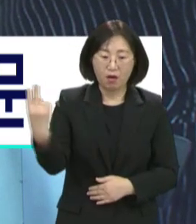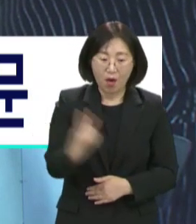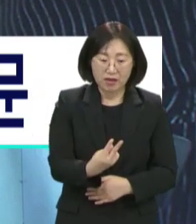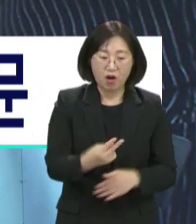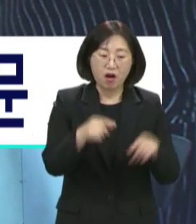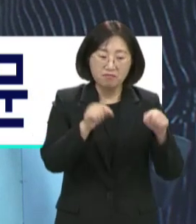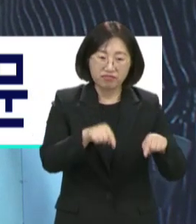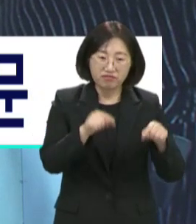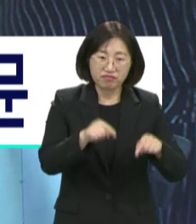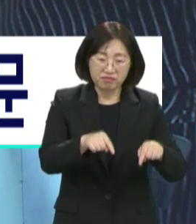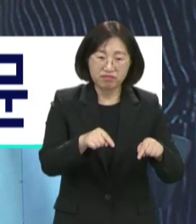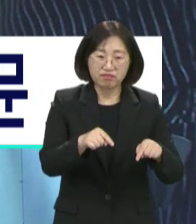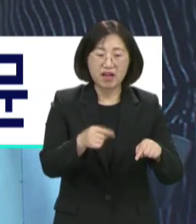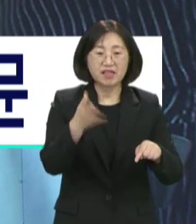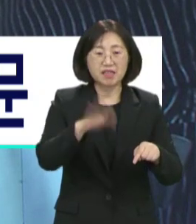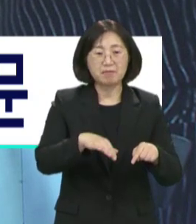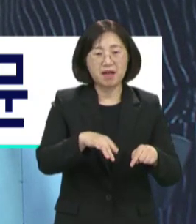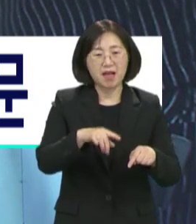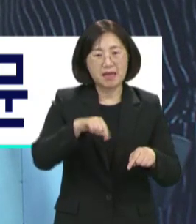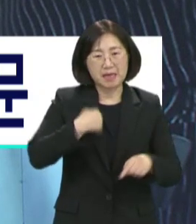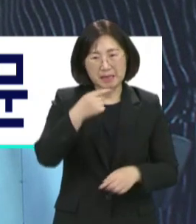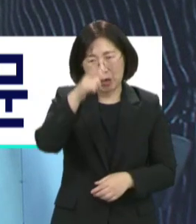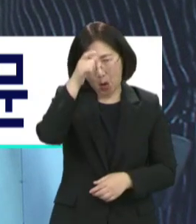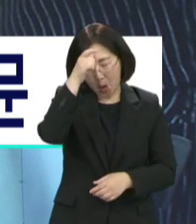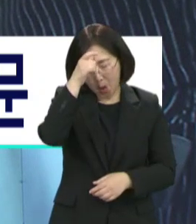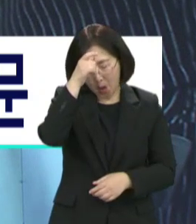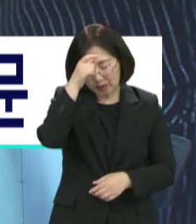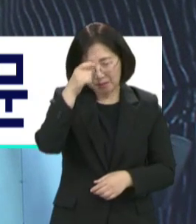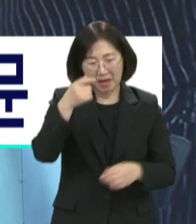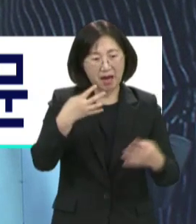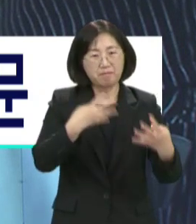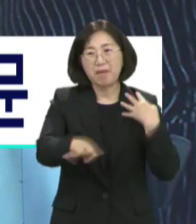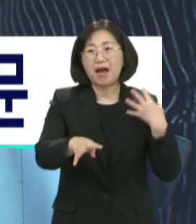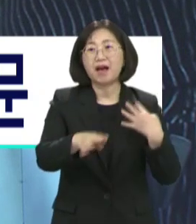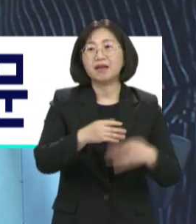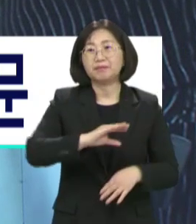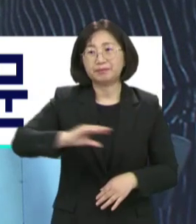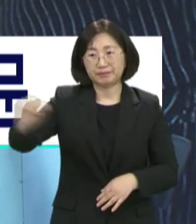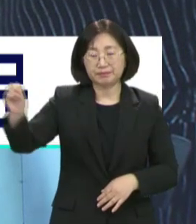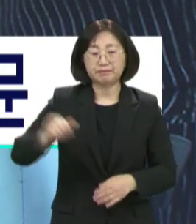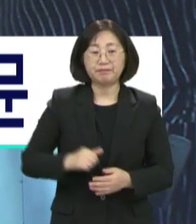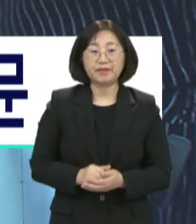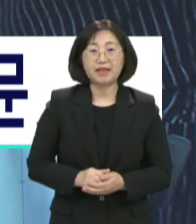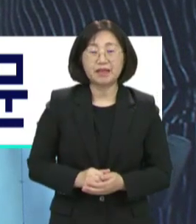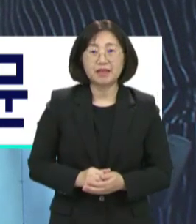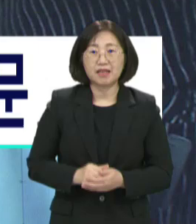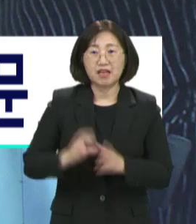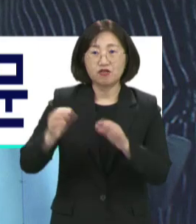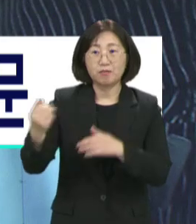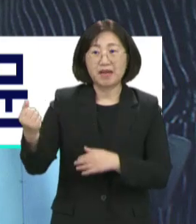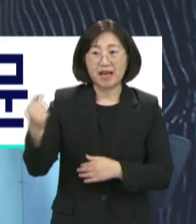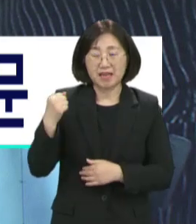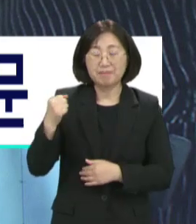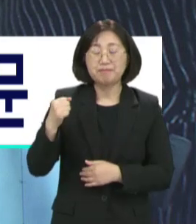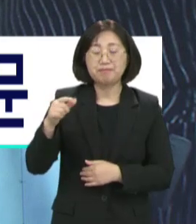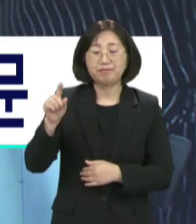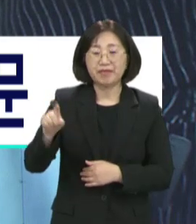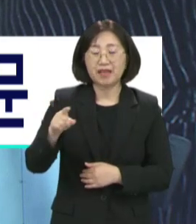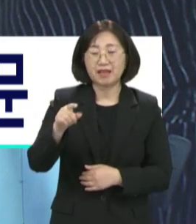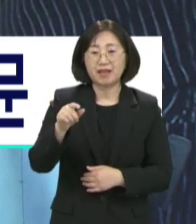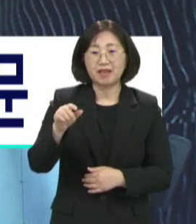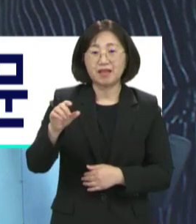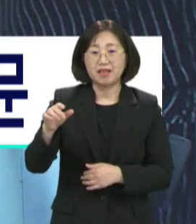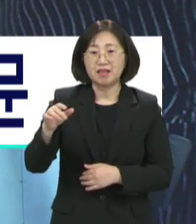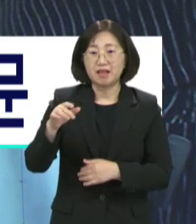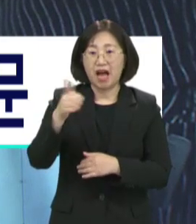주장만 되풀이하다가 헤어졌습니다. 또 한동훈 국민의힘 대표도 현장을 찾아 최 시장에게 힘을 보탰습니다. 이제